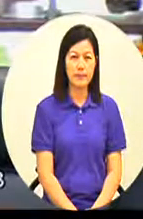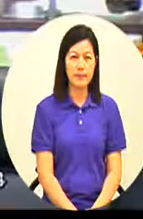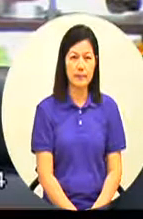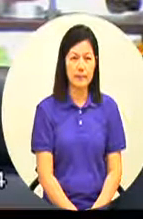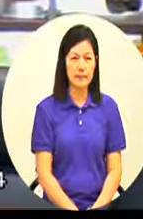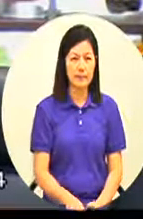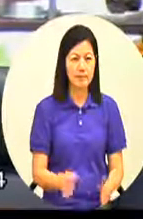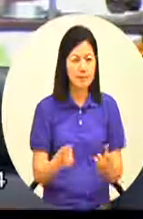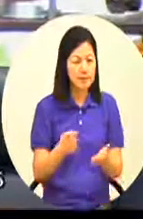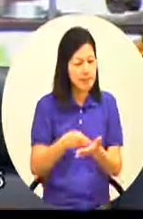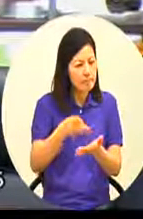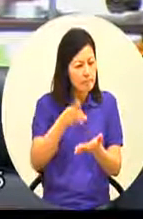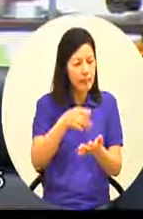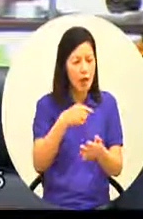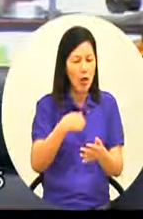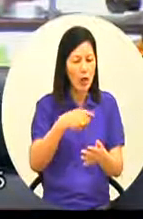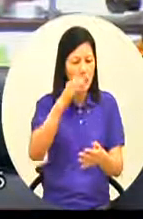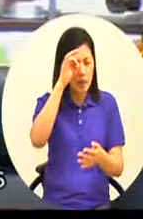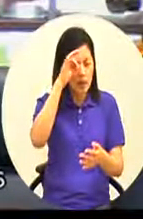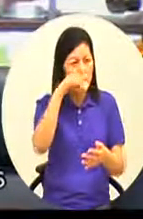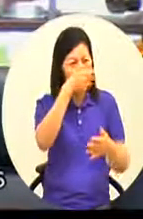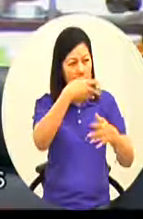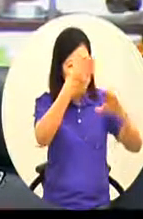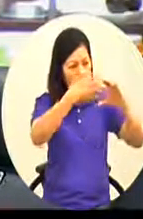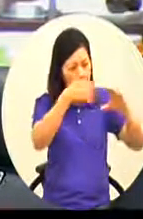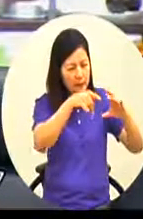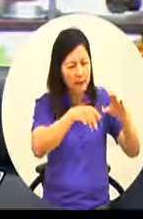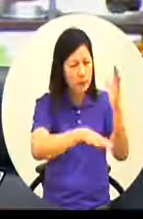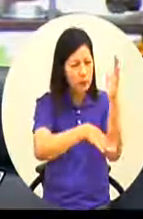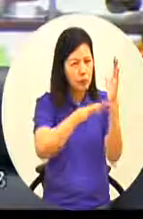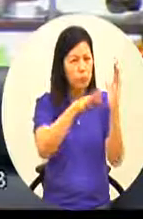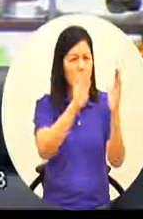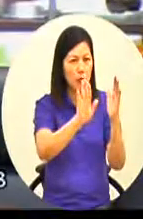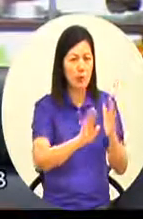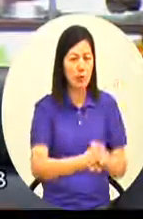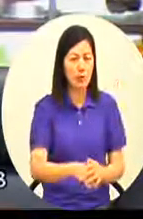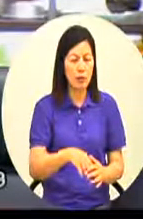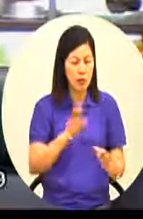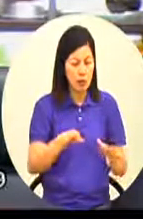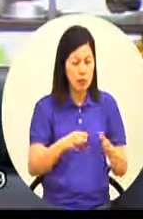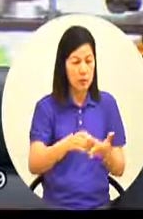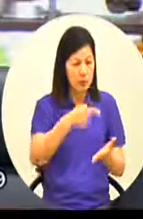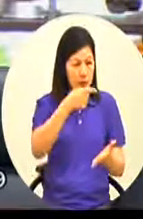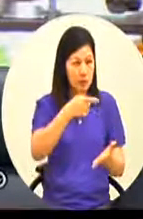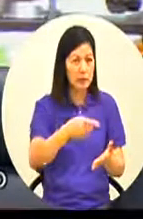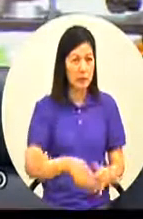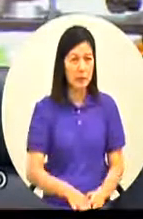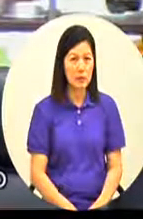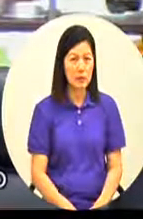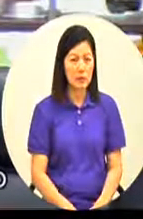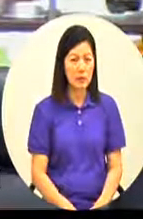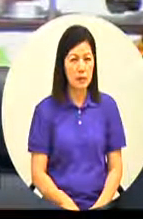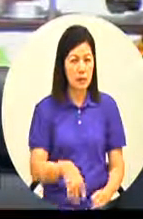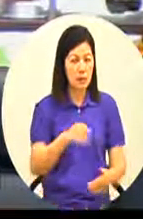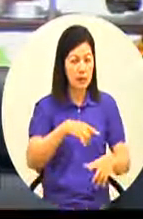次，我刚让你看了3次的一个积水，包括这一次，从澄